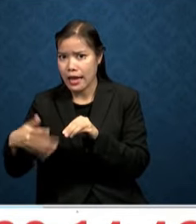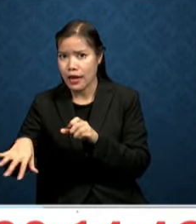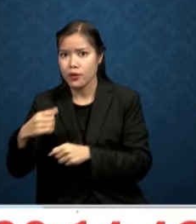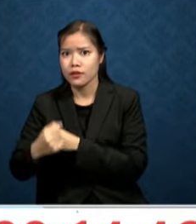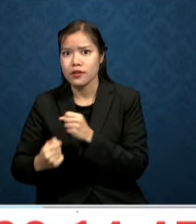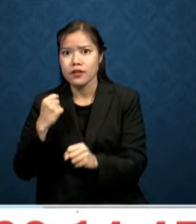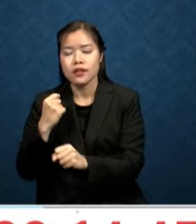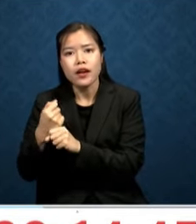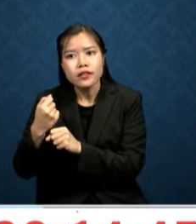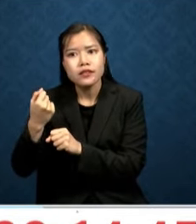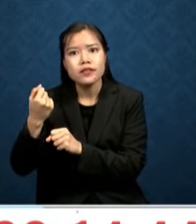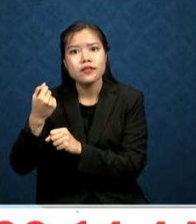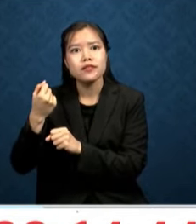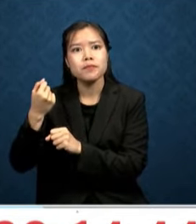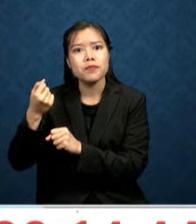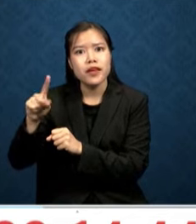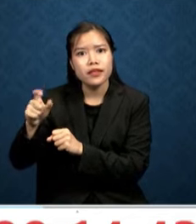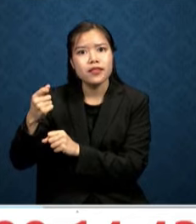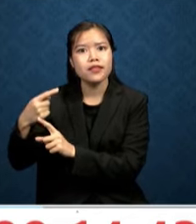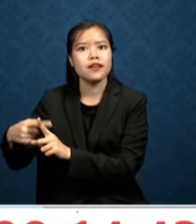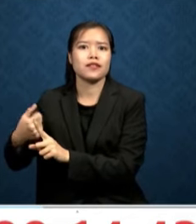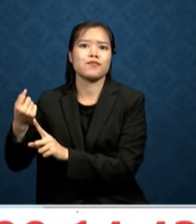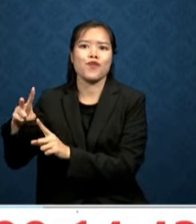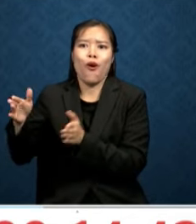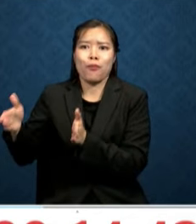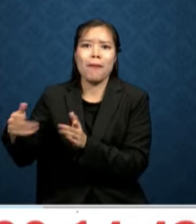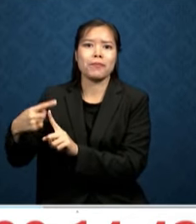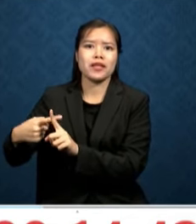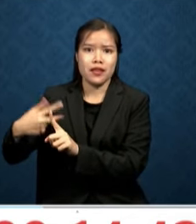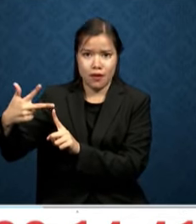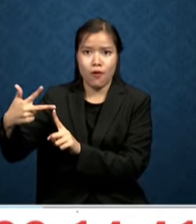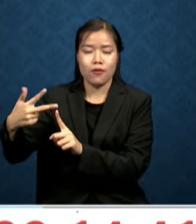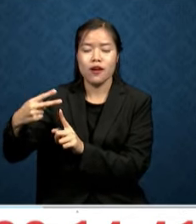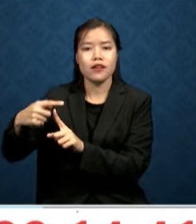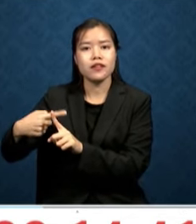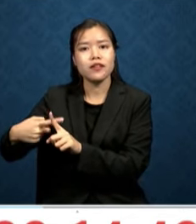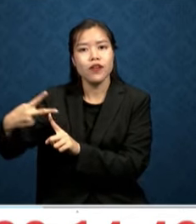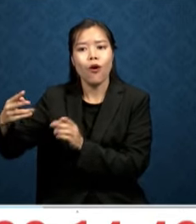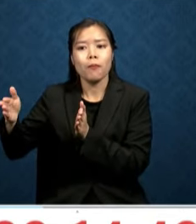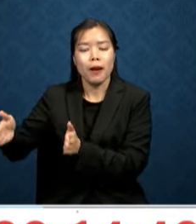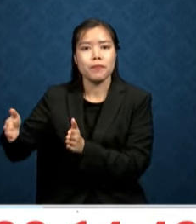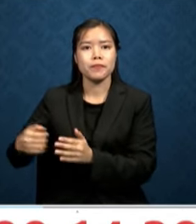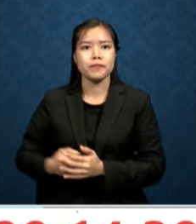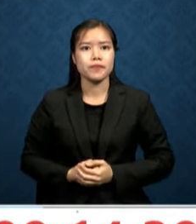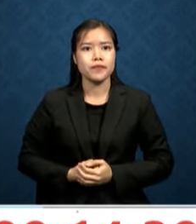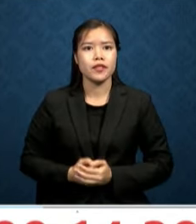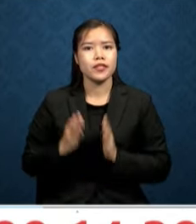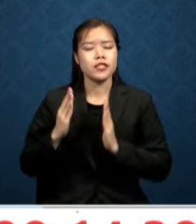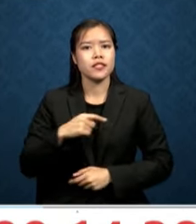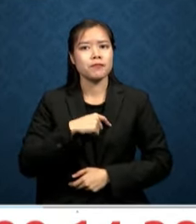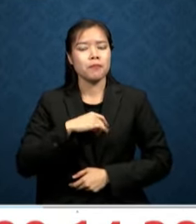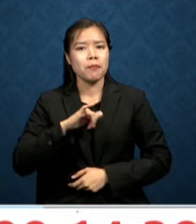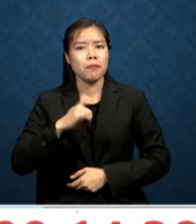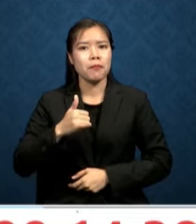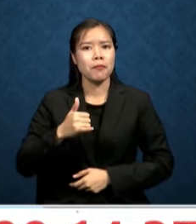ลานี้ก็เหลืออีกแค่2เดือนประมาณ2เดือนกว่าๆเท่านั้นนะฮะแต่ท่านประธานครับผมก็รู้สึกหวั่นใจแทนพี่น้องแรงงานนะครับว่